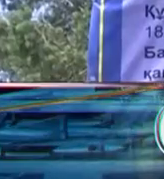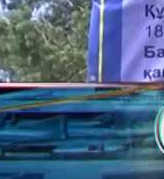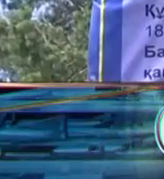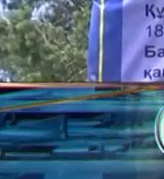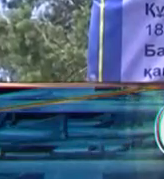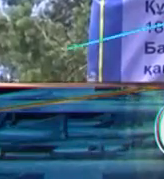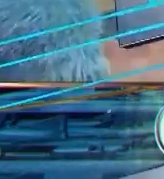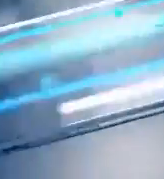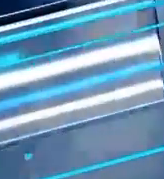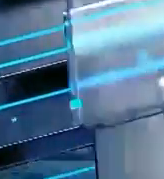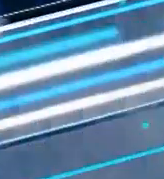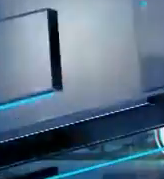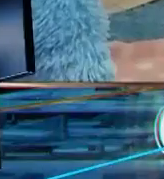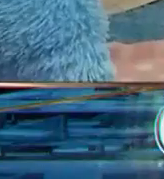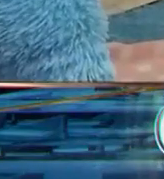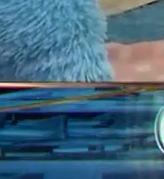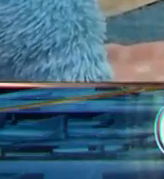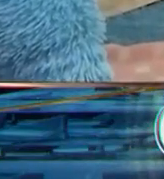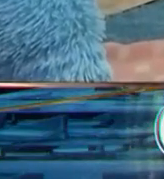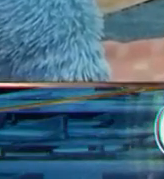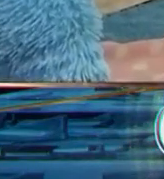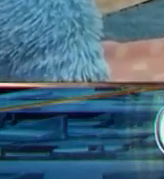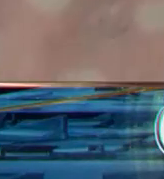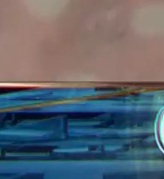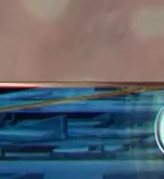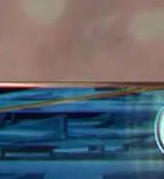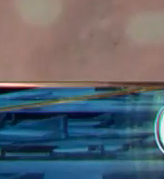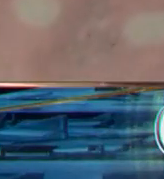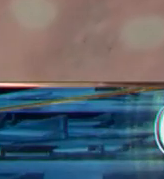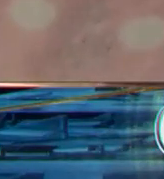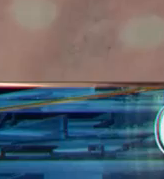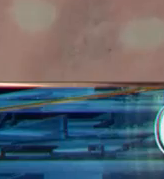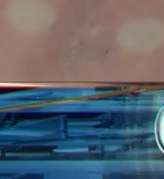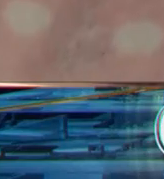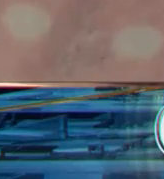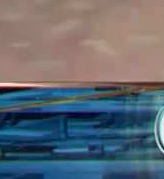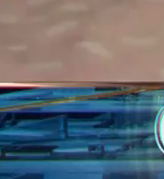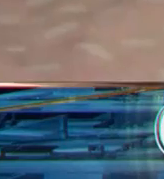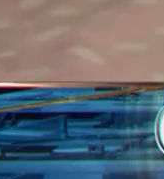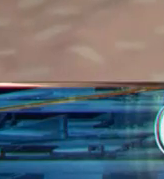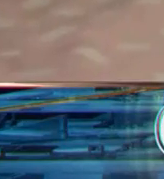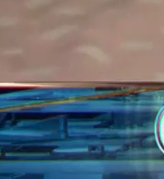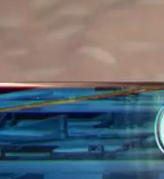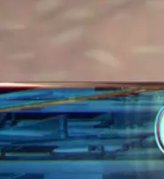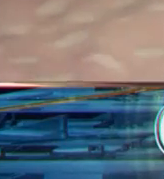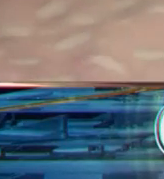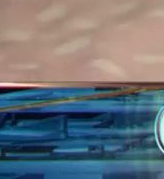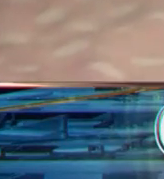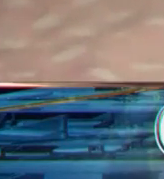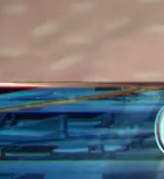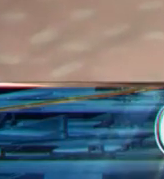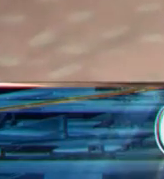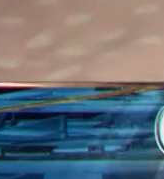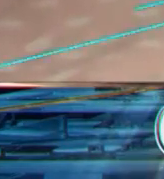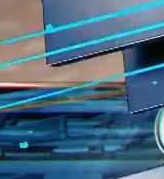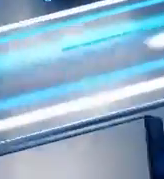карте занятости. Когда мы едины, мы непобедимы. Надежду на светлое будущее получил еще один ребенок